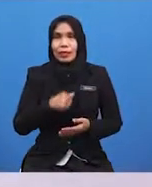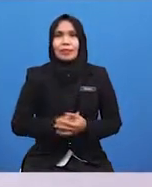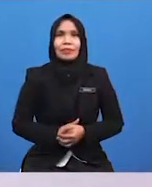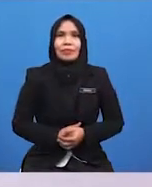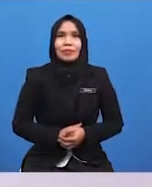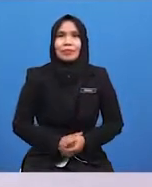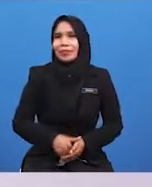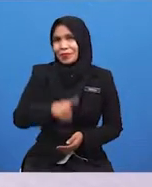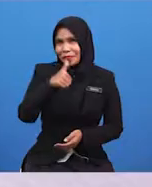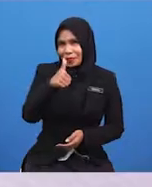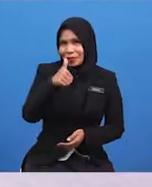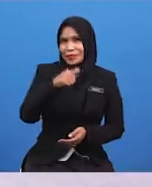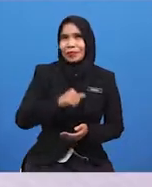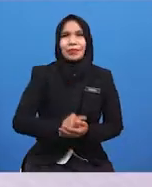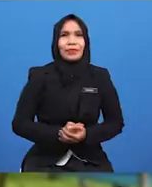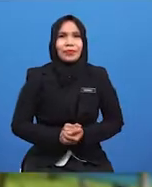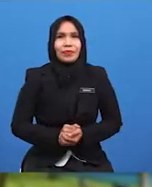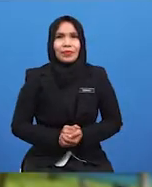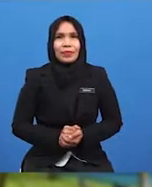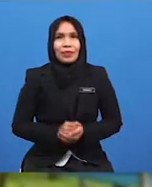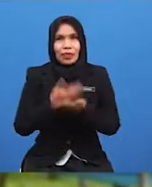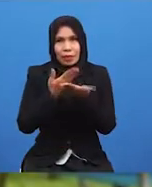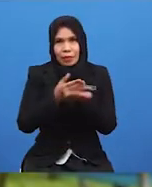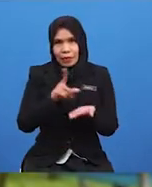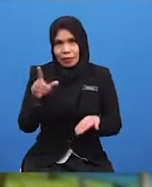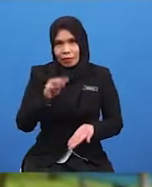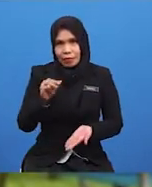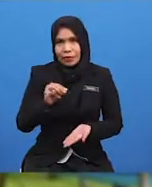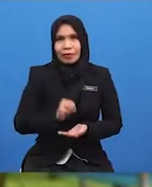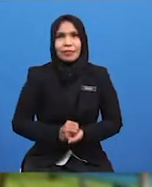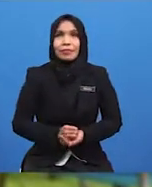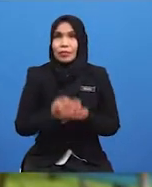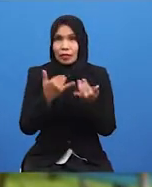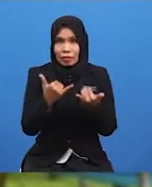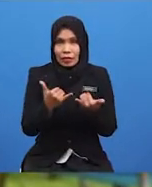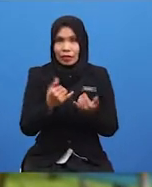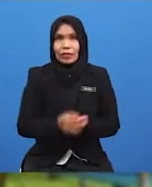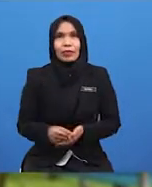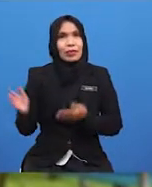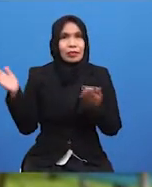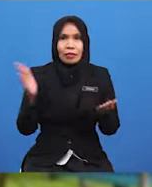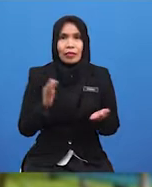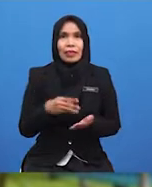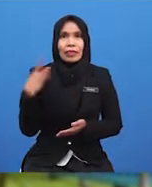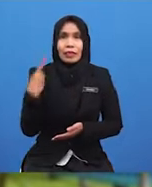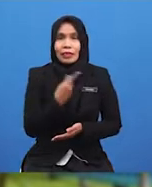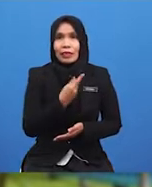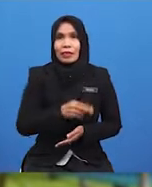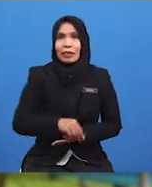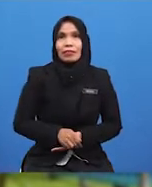Hebat murid sekalian bailah murid-murid Sekarang mari kita uji